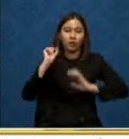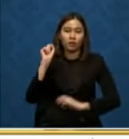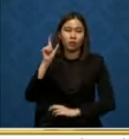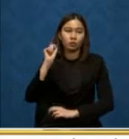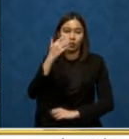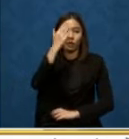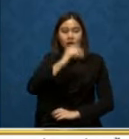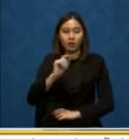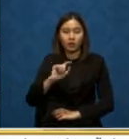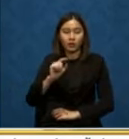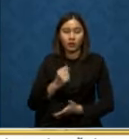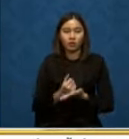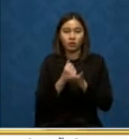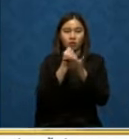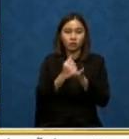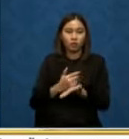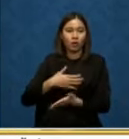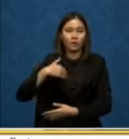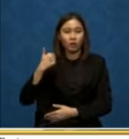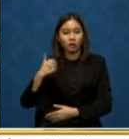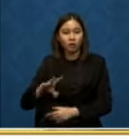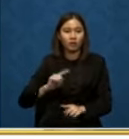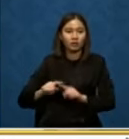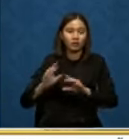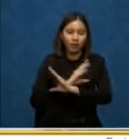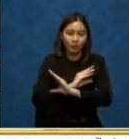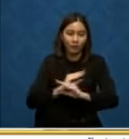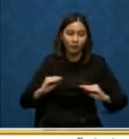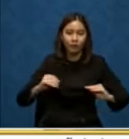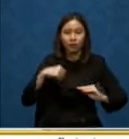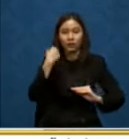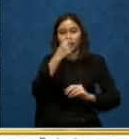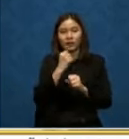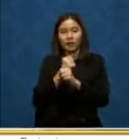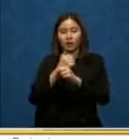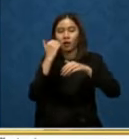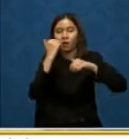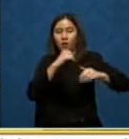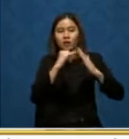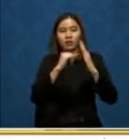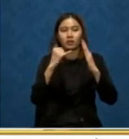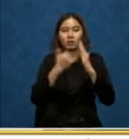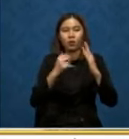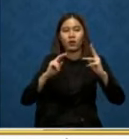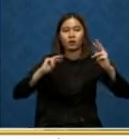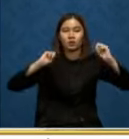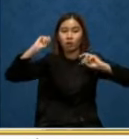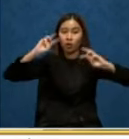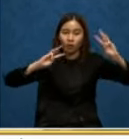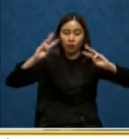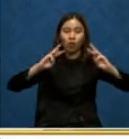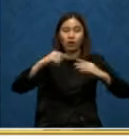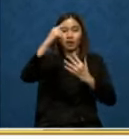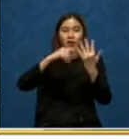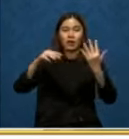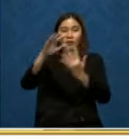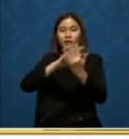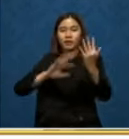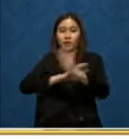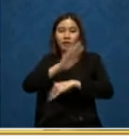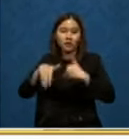ด่วนเพื่อช่วยบรรเทาความเดือดร้อนของเกษตรกรผู้ปลูกอ้อยในจังหวัดนครสวรรค์และทั่วประเทศที่